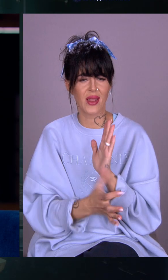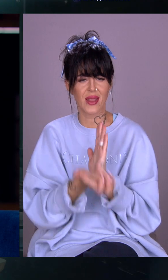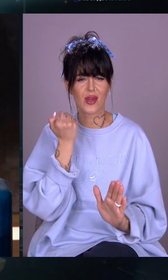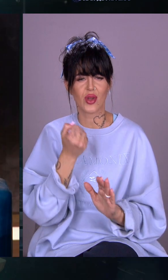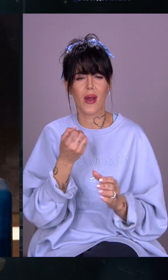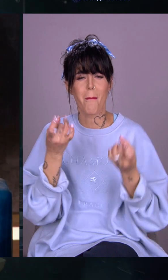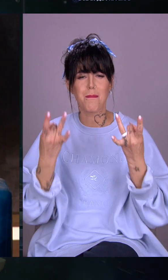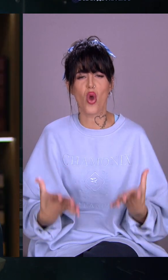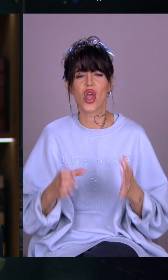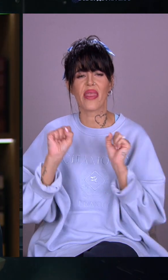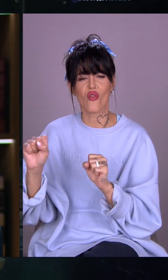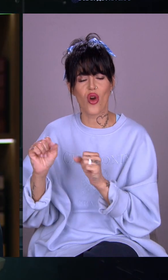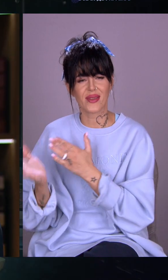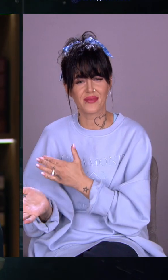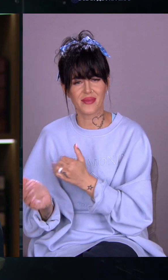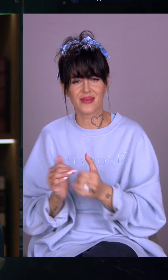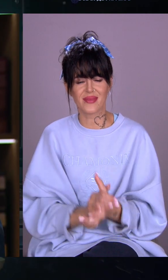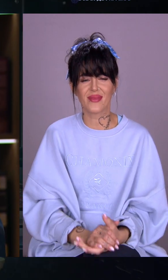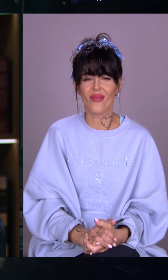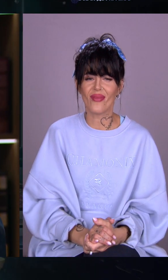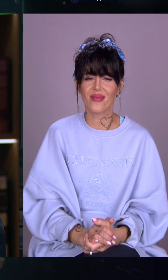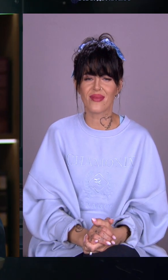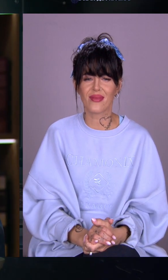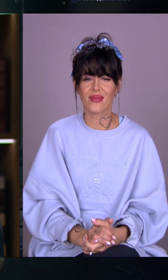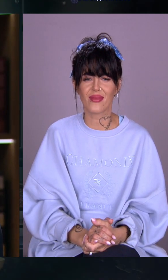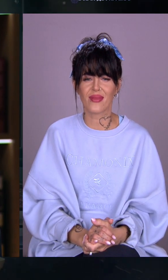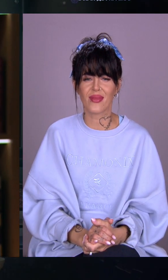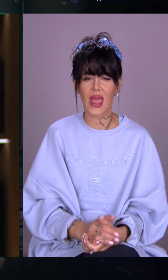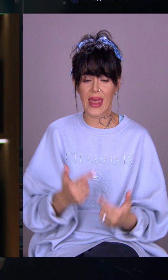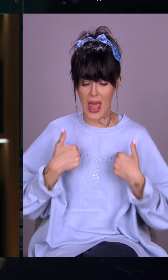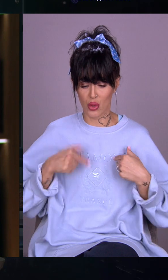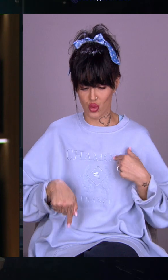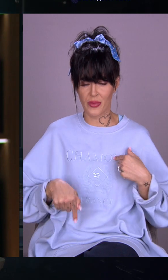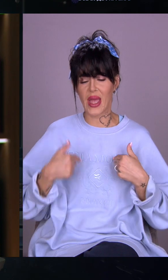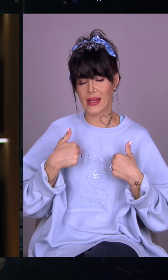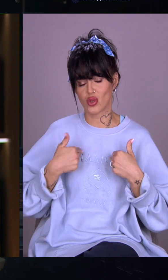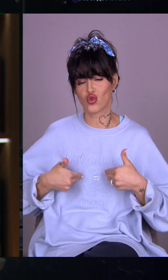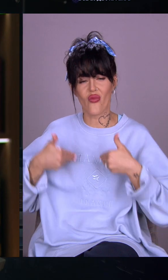адвоката з Міллера. Але так, як я вже тут, то я йому